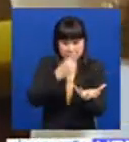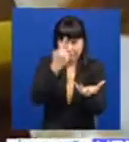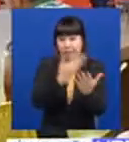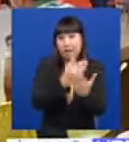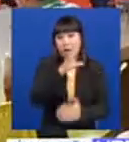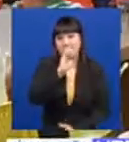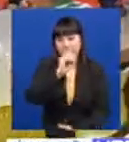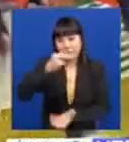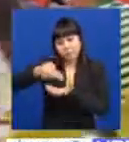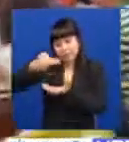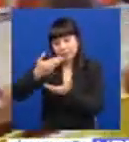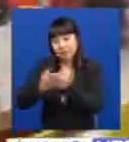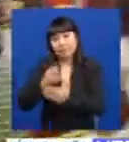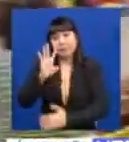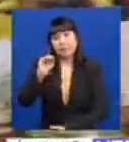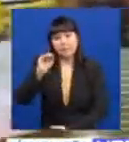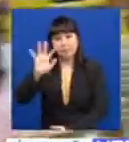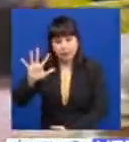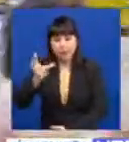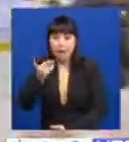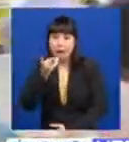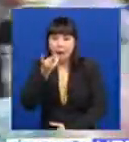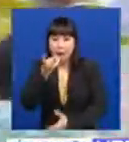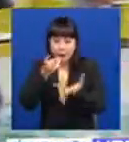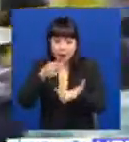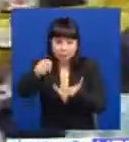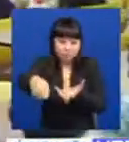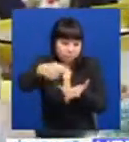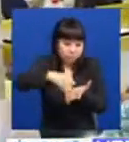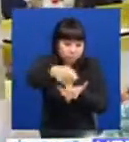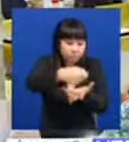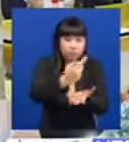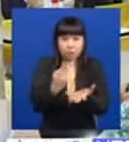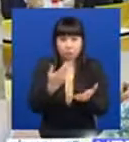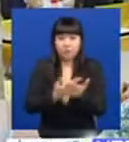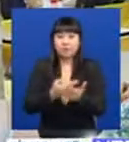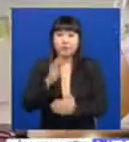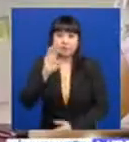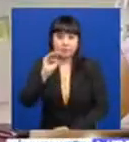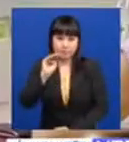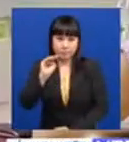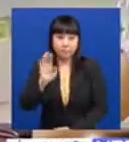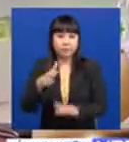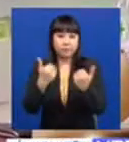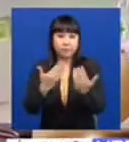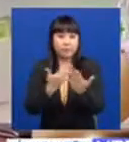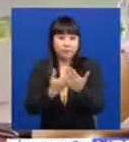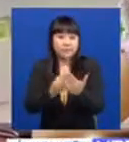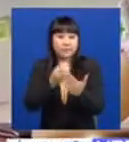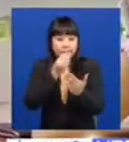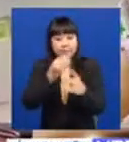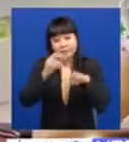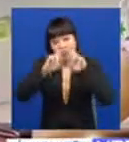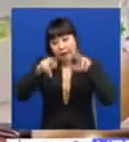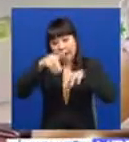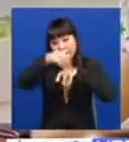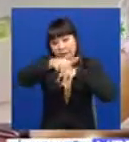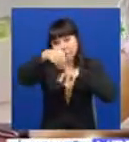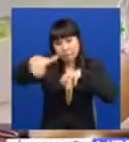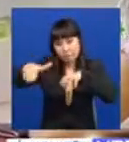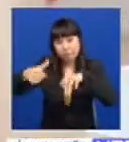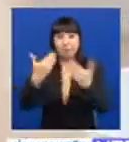ชามละ 45บาทข้าวราดแกง 2อย่างจานละ 40บาทในขณะที่ราคาอาหารภายนอกห้างสรรพสินค้า